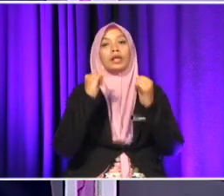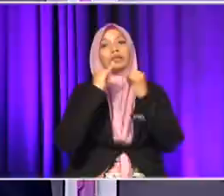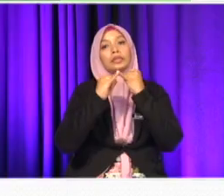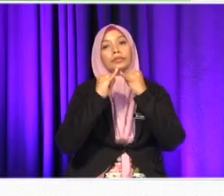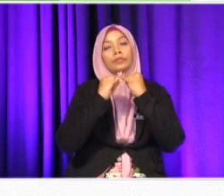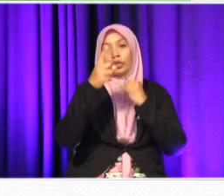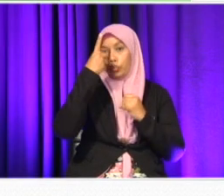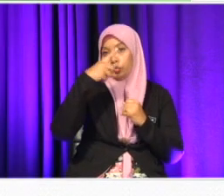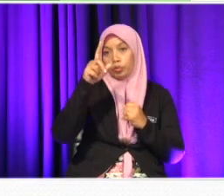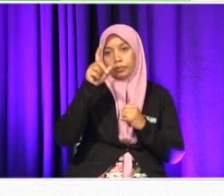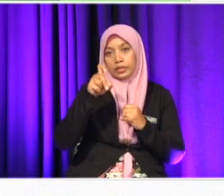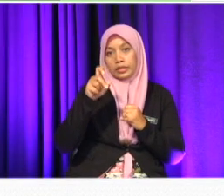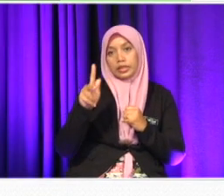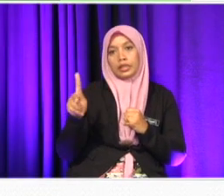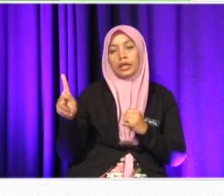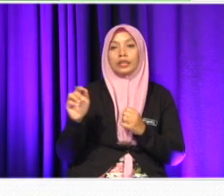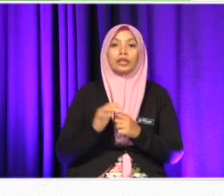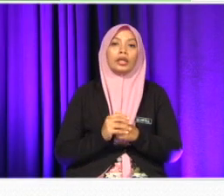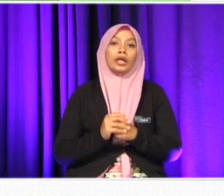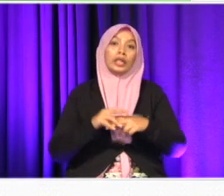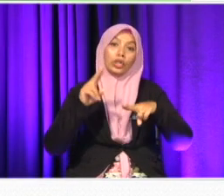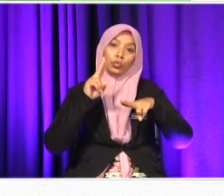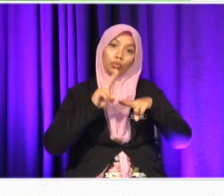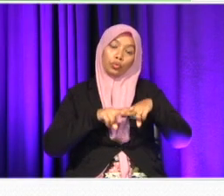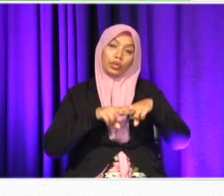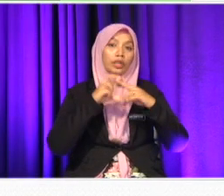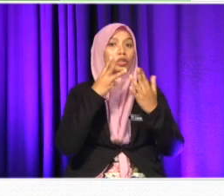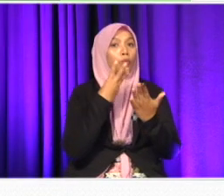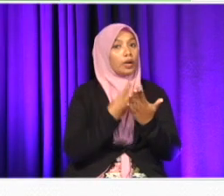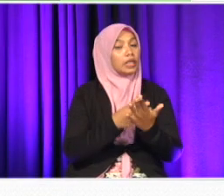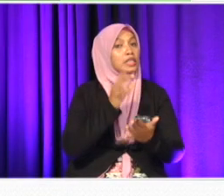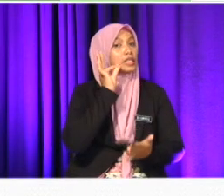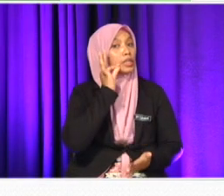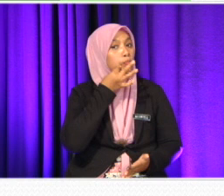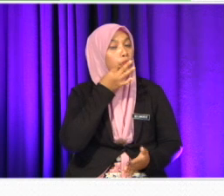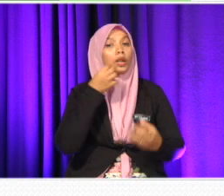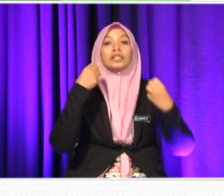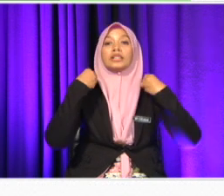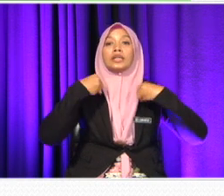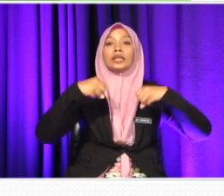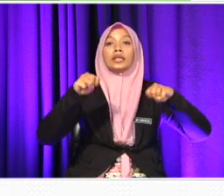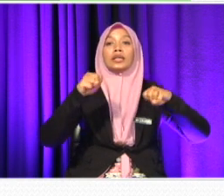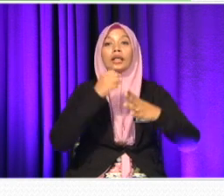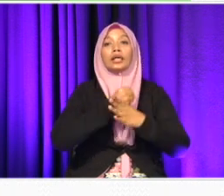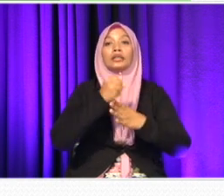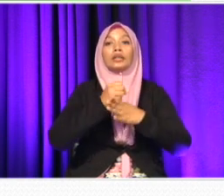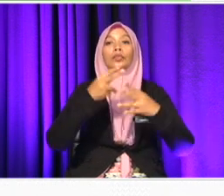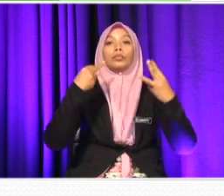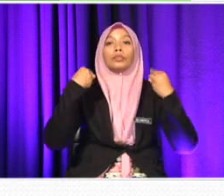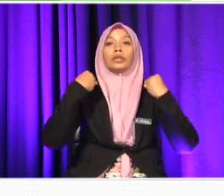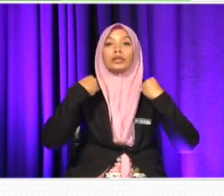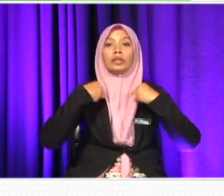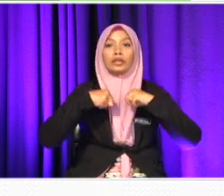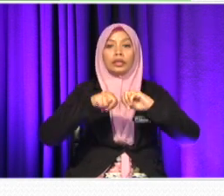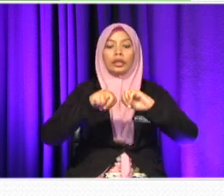untuk memastikan kedudukan keuangan sebuah Syarikat ataupun perniagaan yaitu satu laporan keuangan